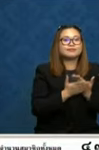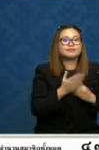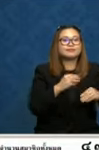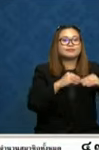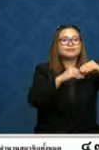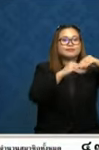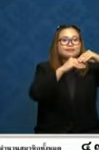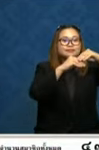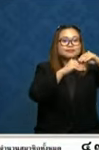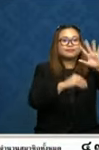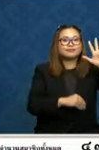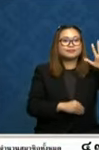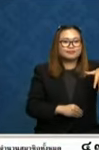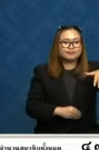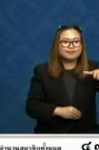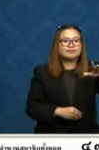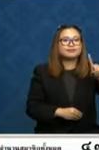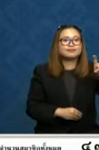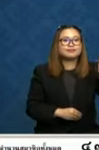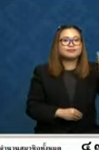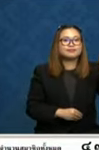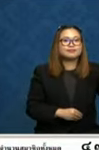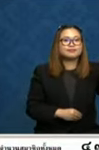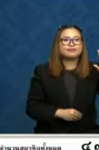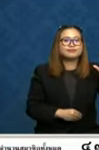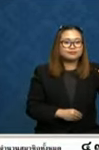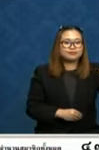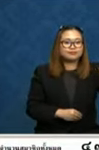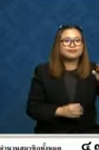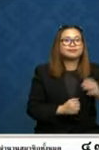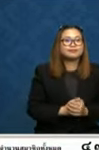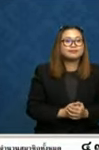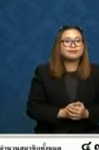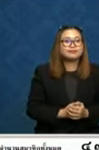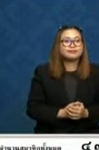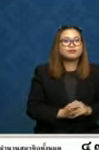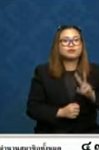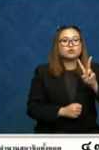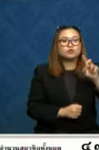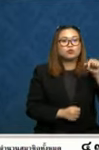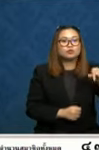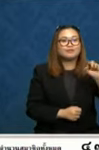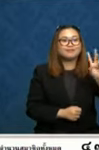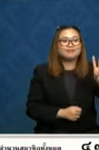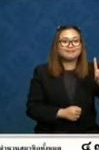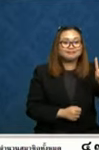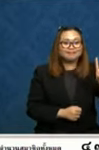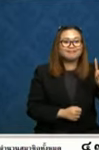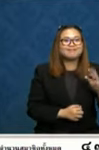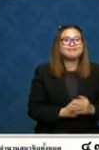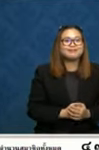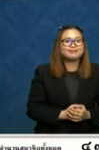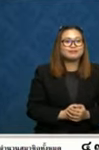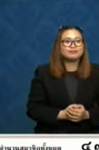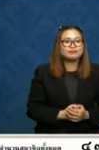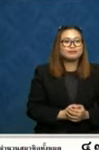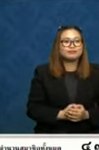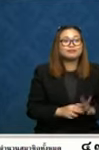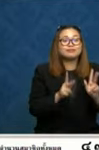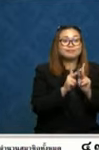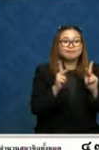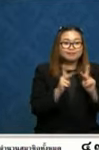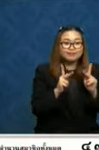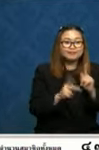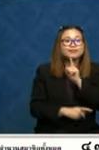าณ 5,179 ล้านบาทคิดเป็นร้อยละ 2.6 ค่ะในห้องกรรมาธิการค่ะดิฉันได้สอบถามถึ